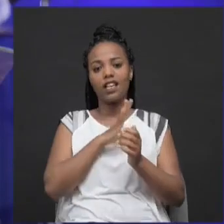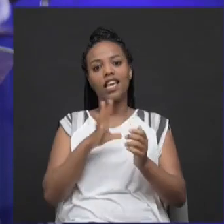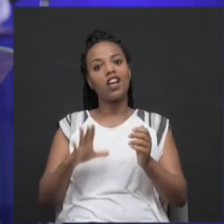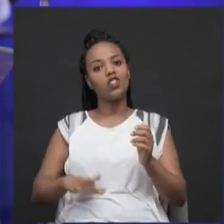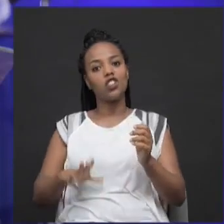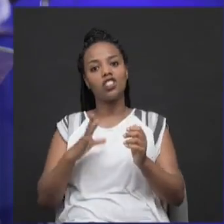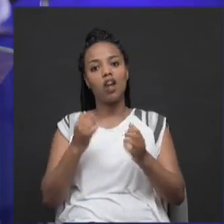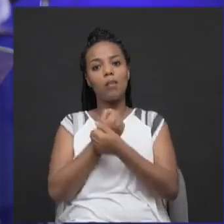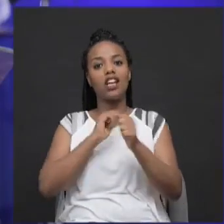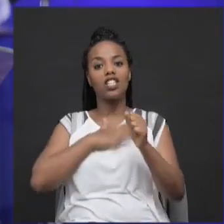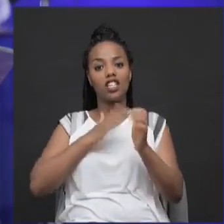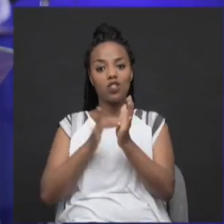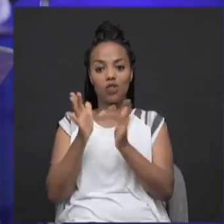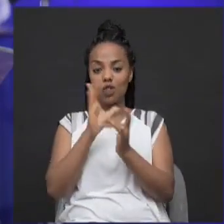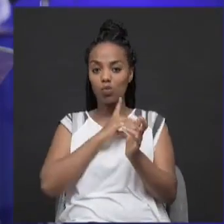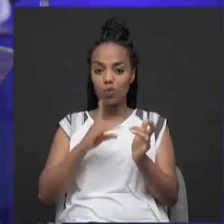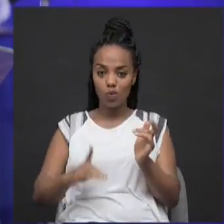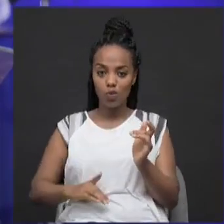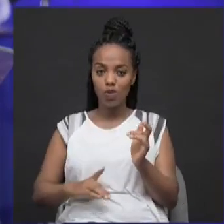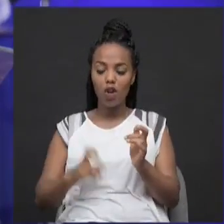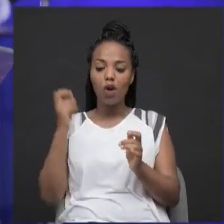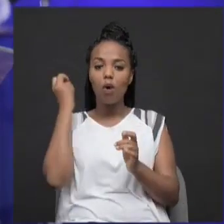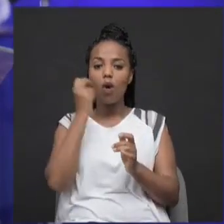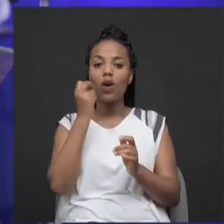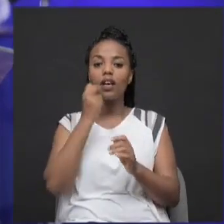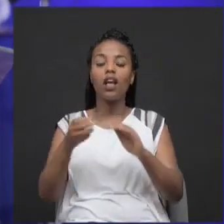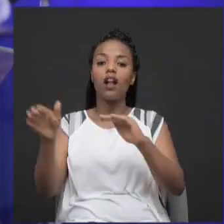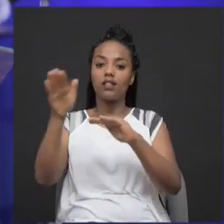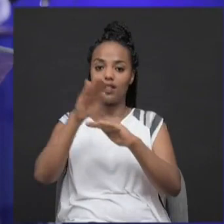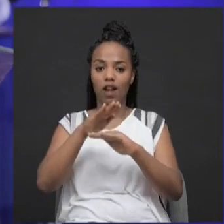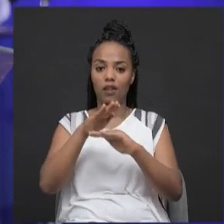ጌታችንና መድኃኒታችን ኢየሱስ ክርስቶስ በወንጌላት ላይ